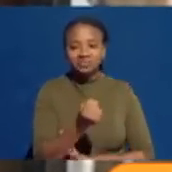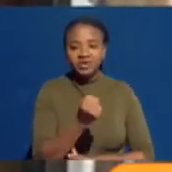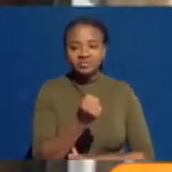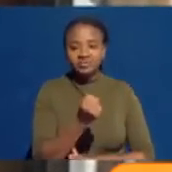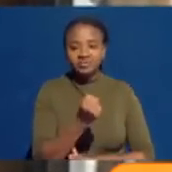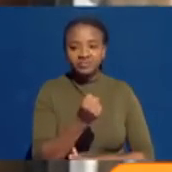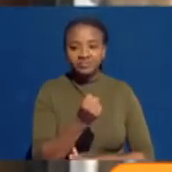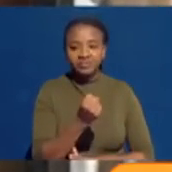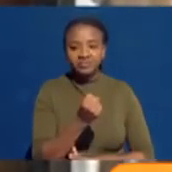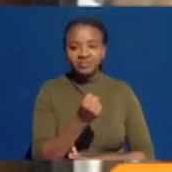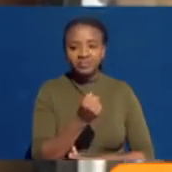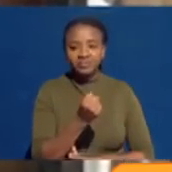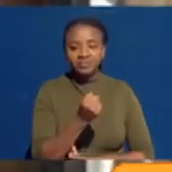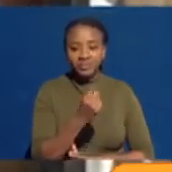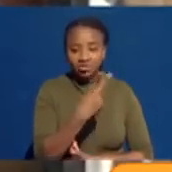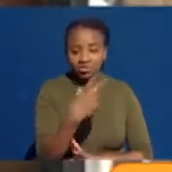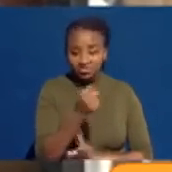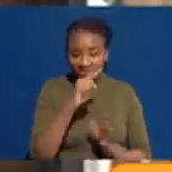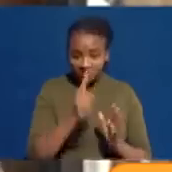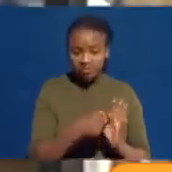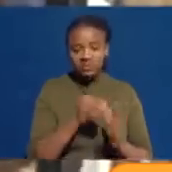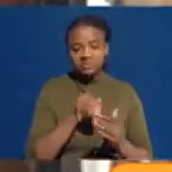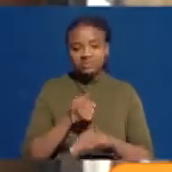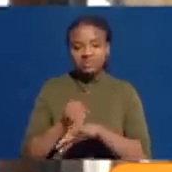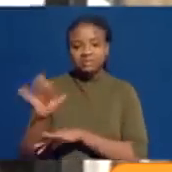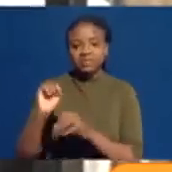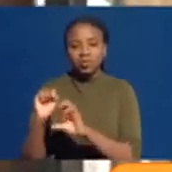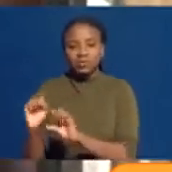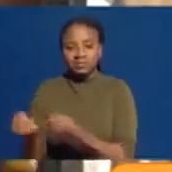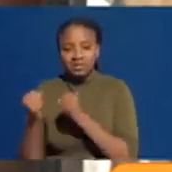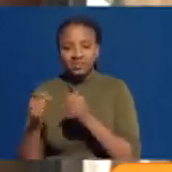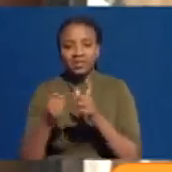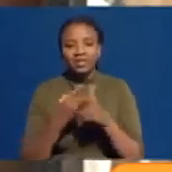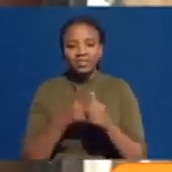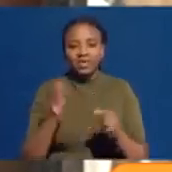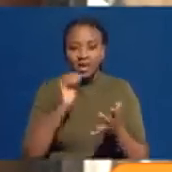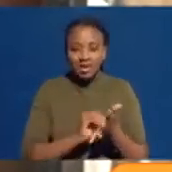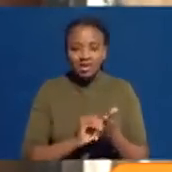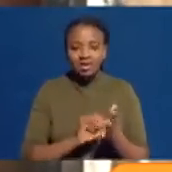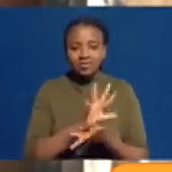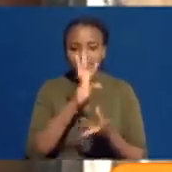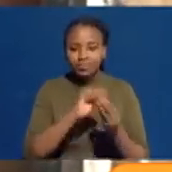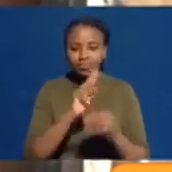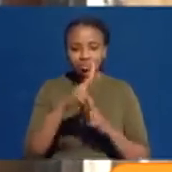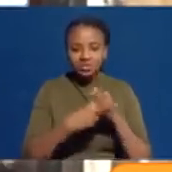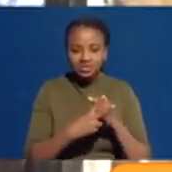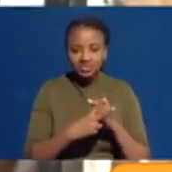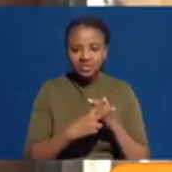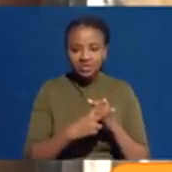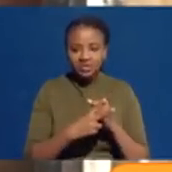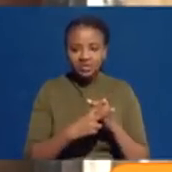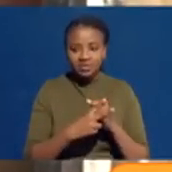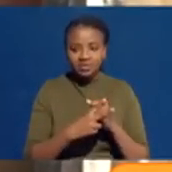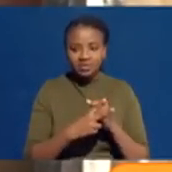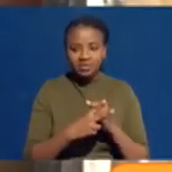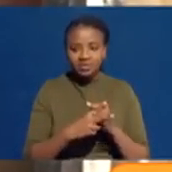25, ikaingia kwa savings. Alafu sasa kwenda kutoa wakanikata 27 bob. Nikapata